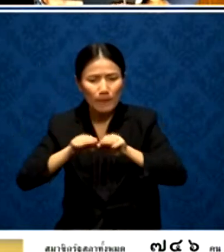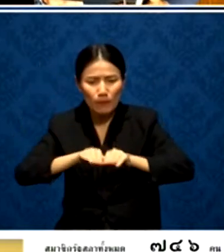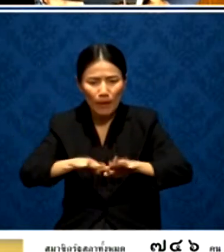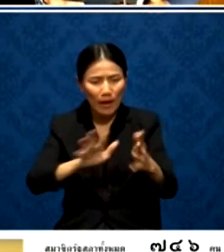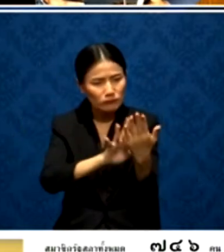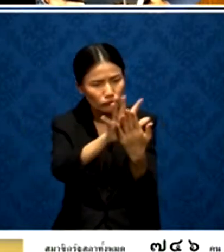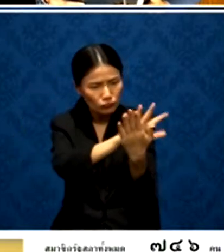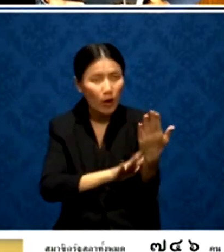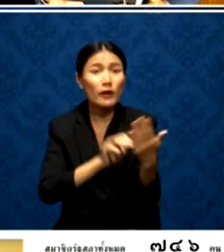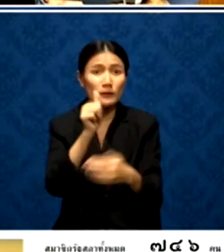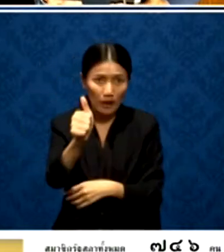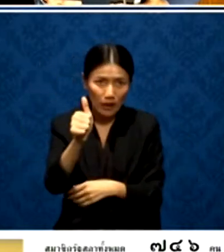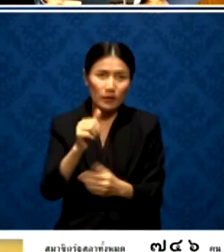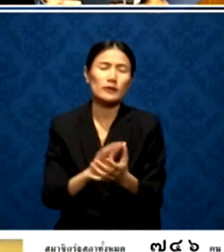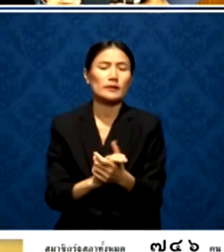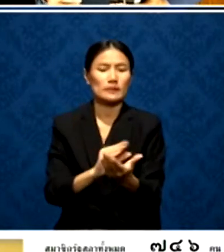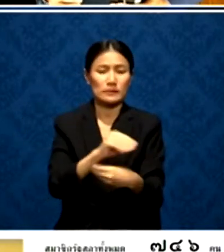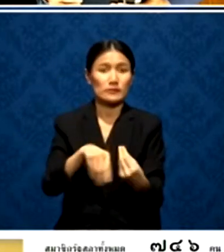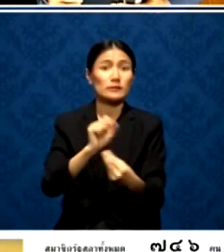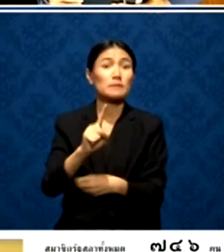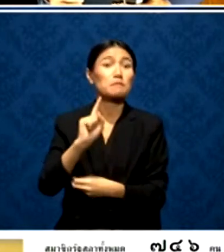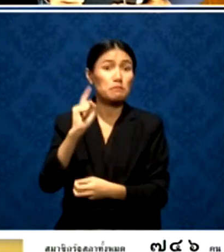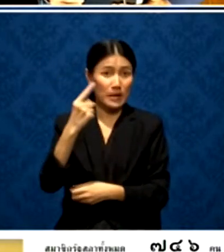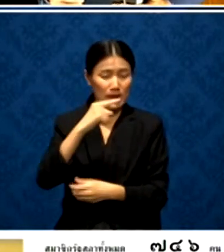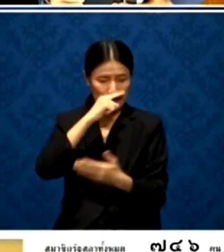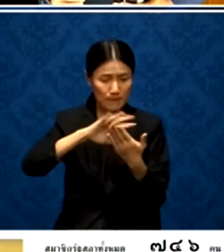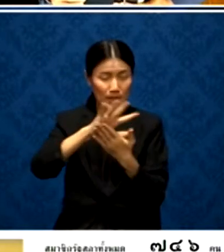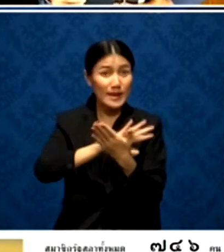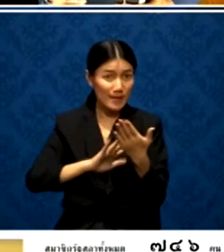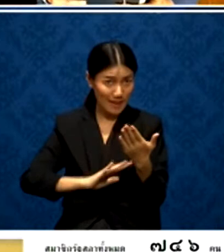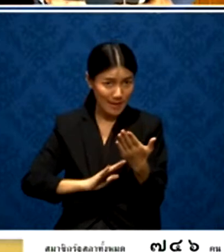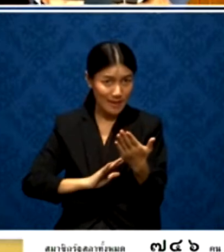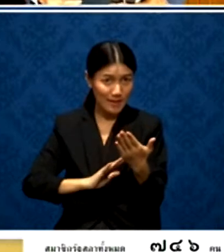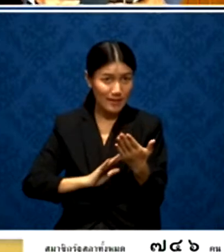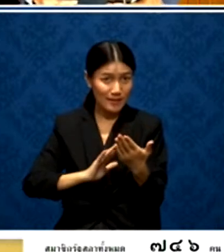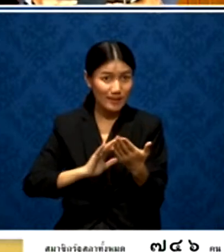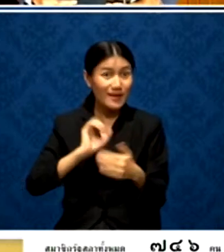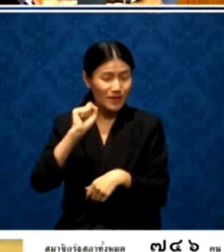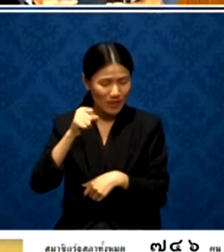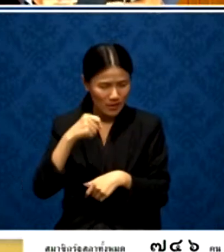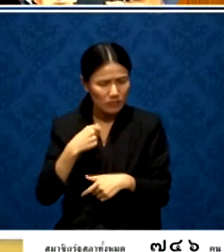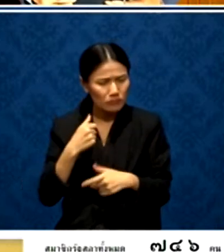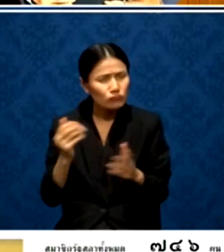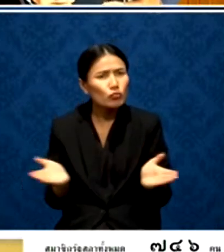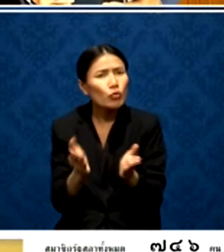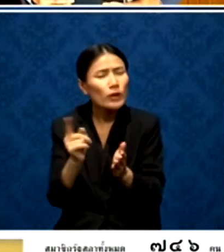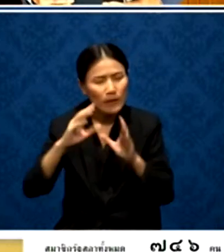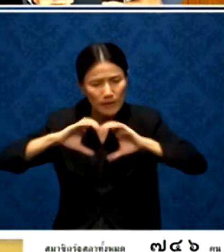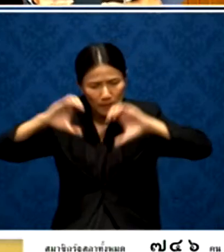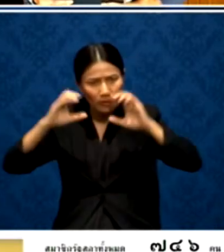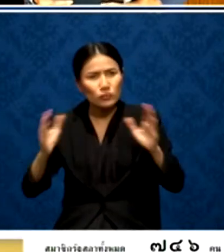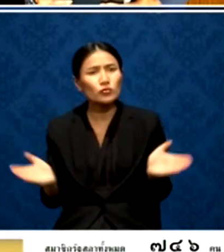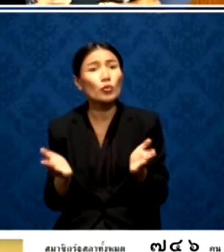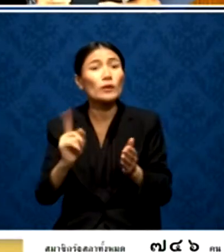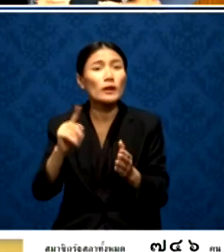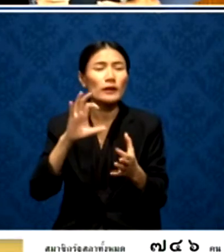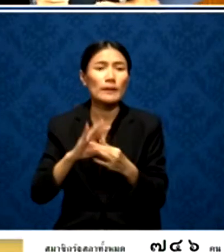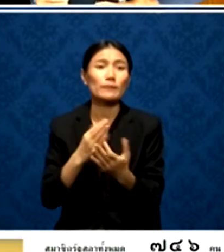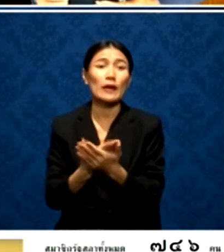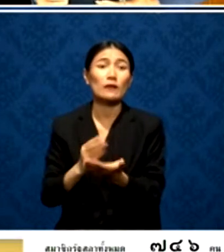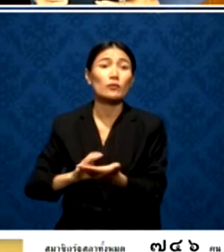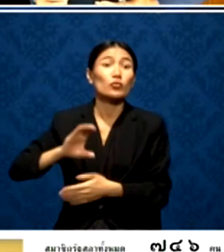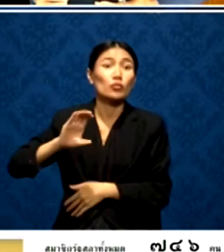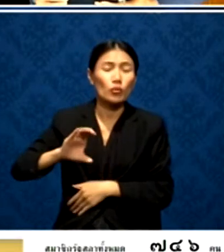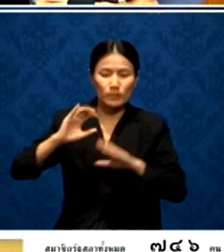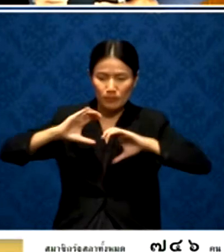เพื่อส่งเสริมการพัฒนาเศรษฐกิจใหม่ในประเทศรัฐบาลจะจัดทำ matching fund ซึ่งเป็นการลงทุนร่วมระหว่างท